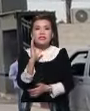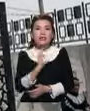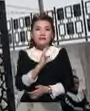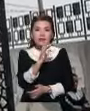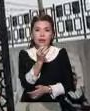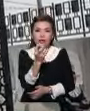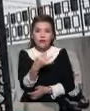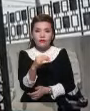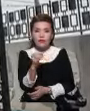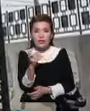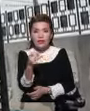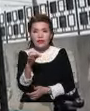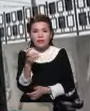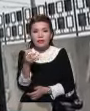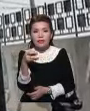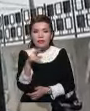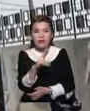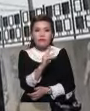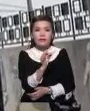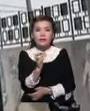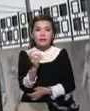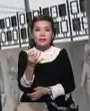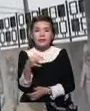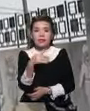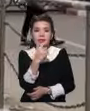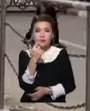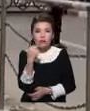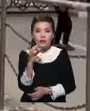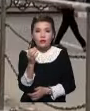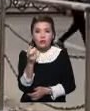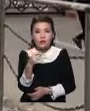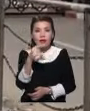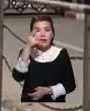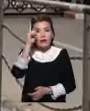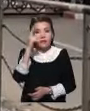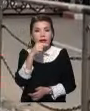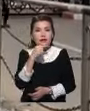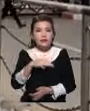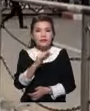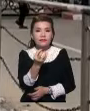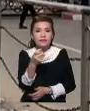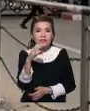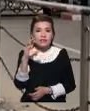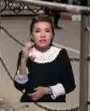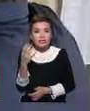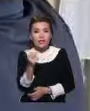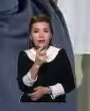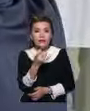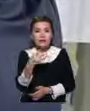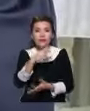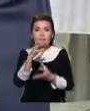Македонии, Финляндии, Иордании, Великобритании, Испании, Румынии, Германии, России, Швеции, США и Дании.